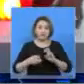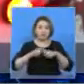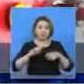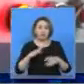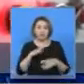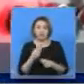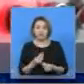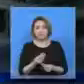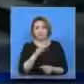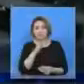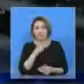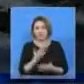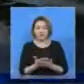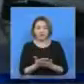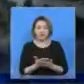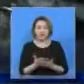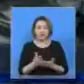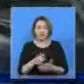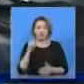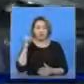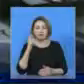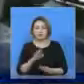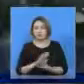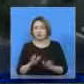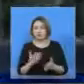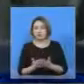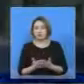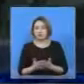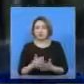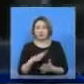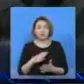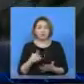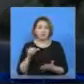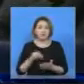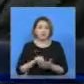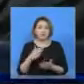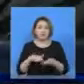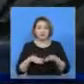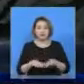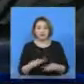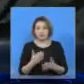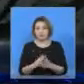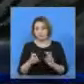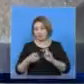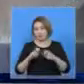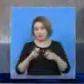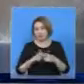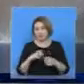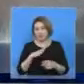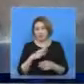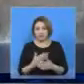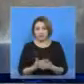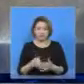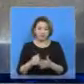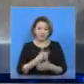давалось немало времени. Однако хозяева не то чтобы не удосужились принять меры по решению возникших проблем, но даже